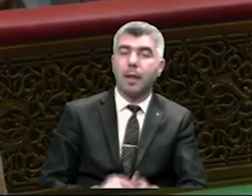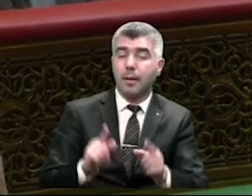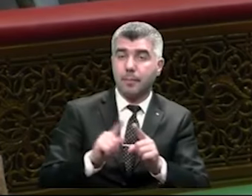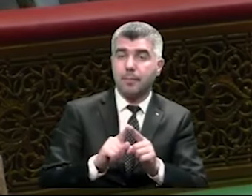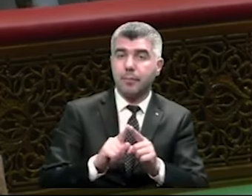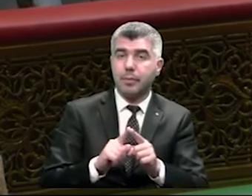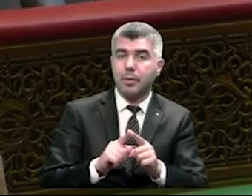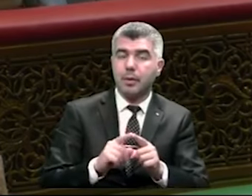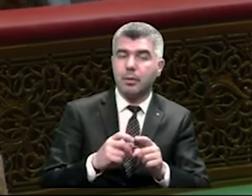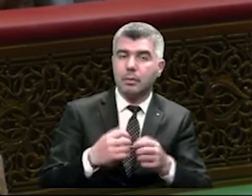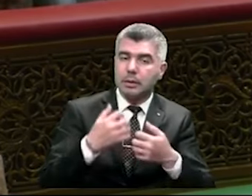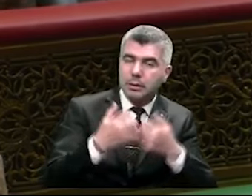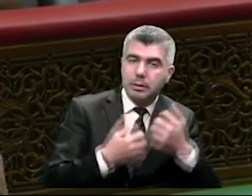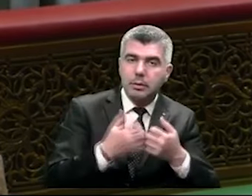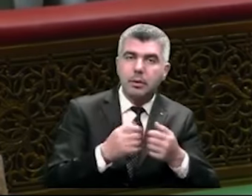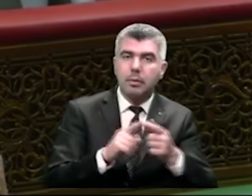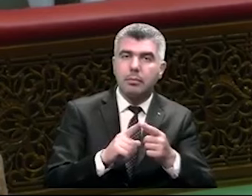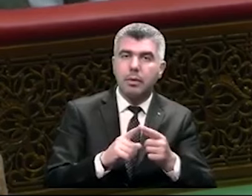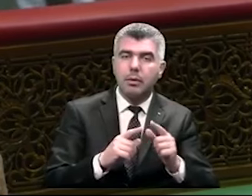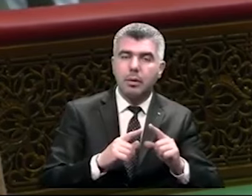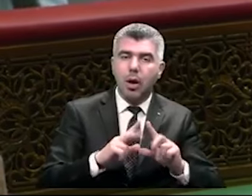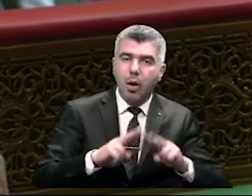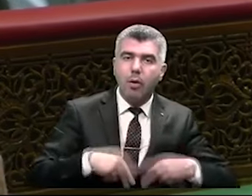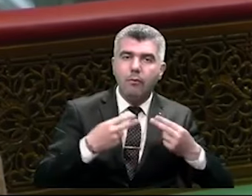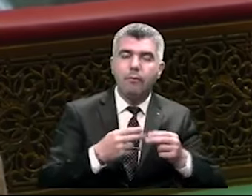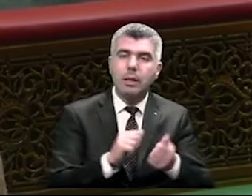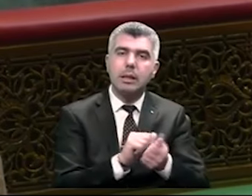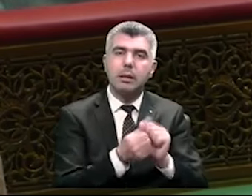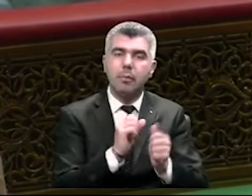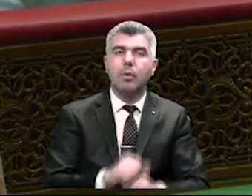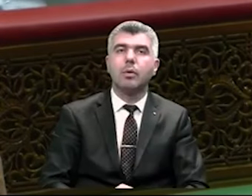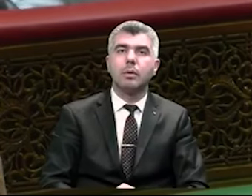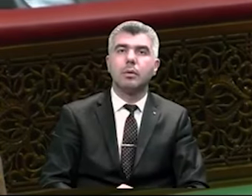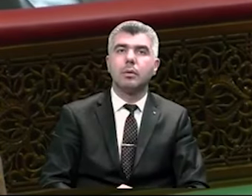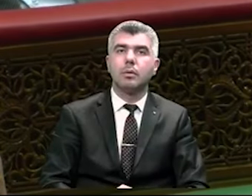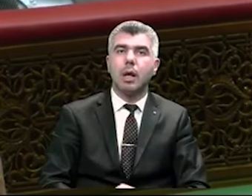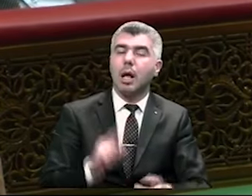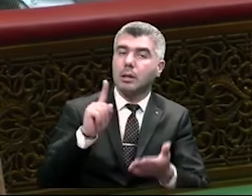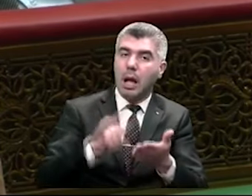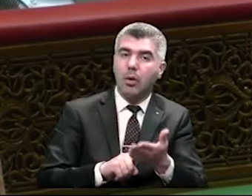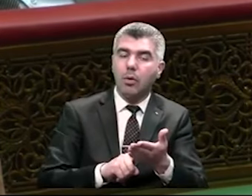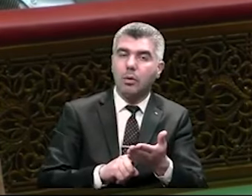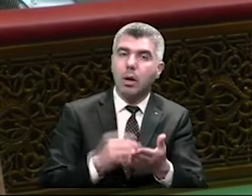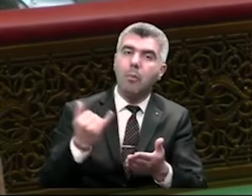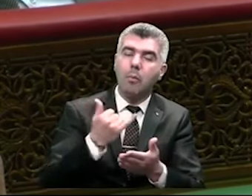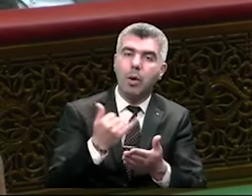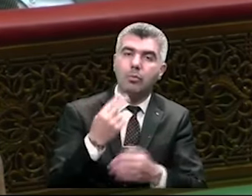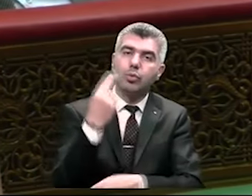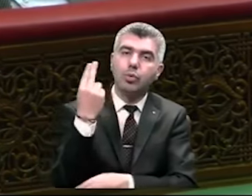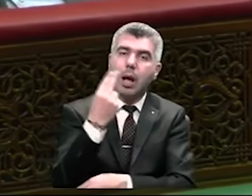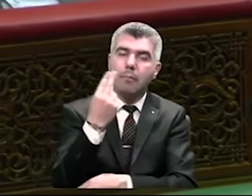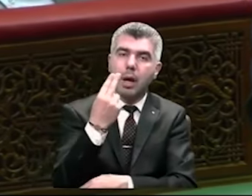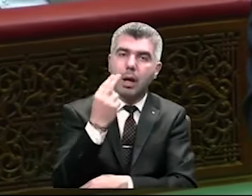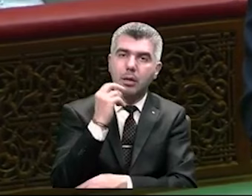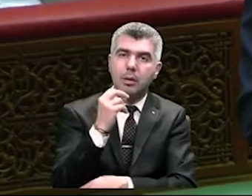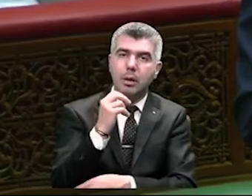تنم روافد المواهب الرياضيه ومن هنا نؤكد على ضروره الاهتمام بالرياضه الجامعيه